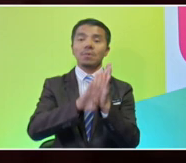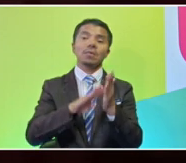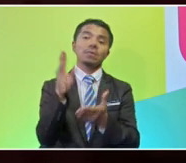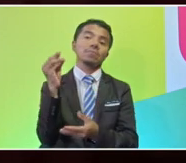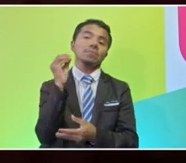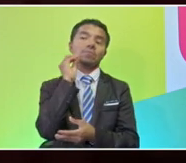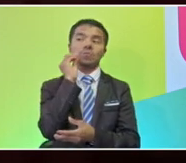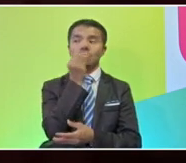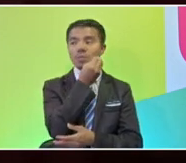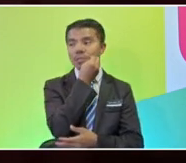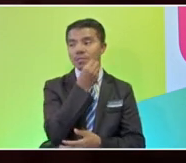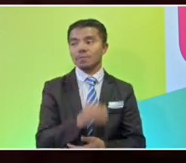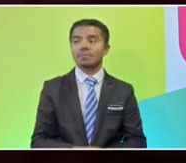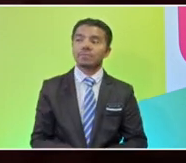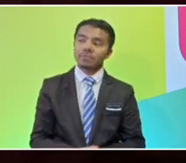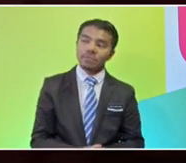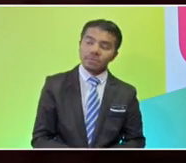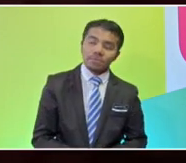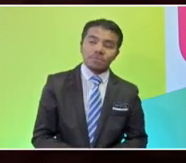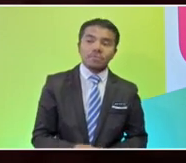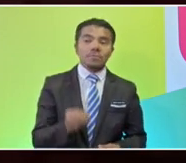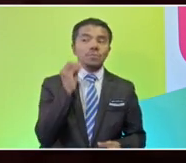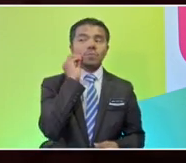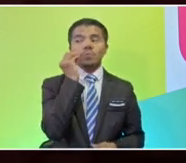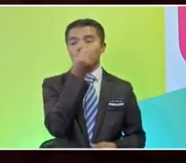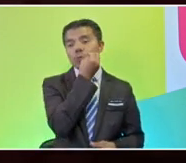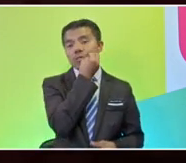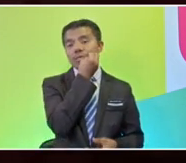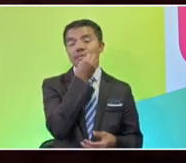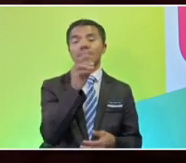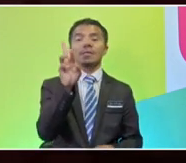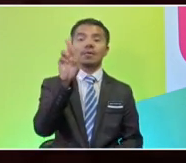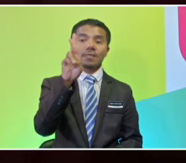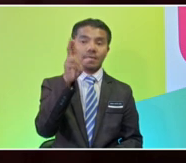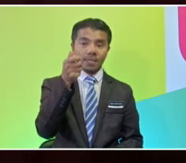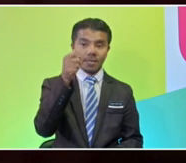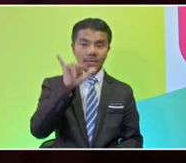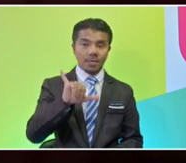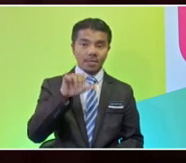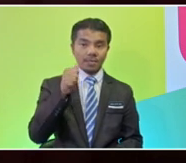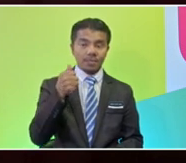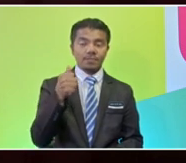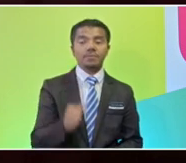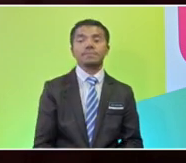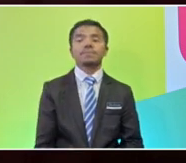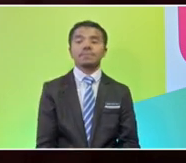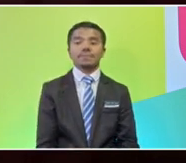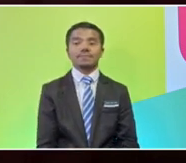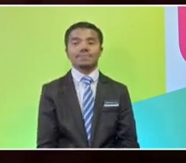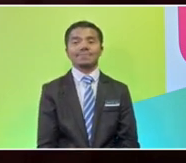dia tidak berbuah ya Mari kita lihat tubuh ngeraya atau biji bunga raya